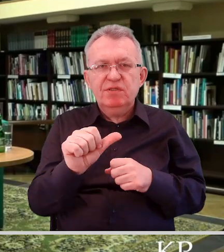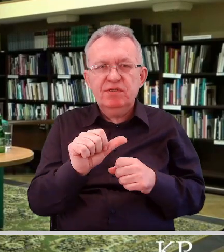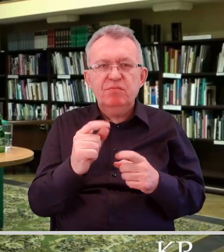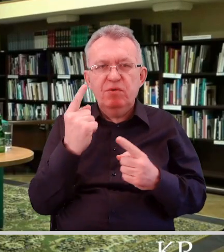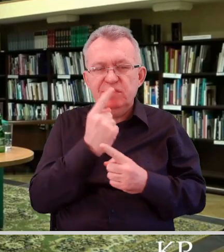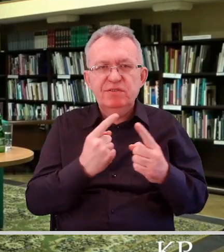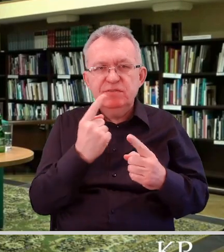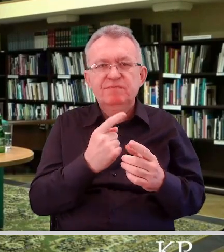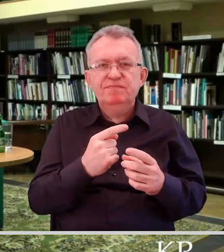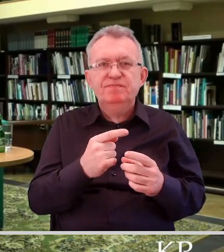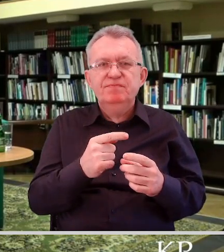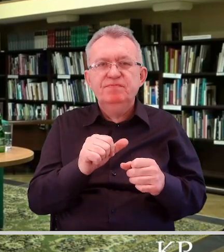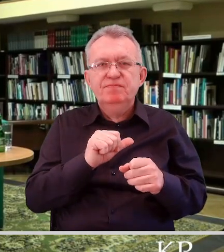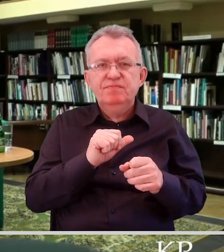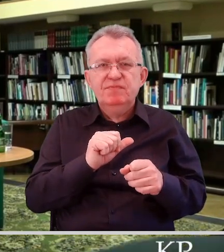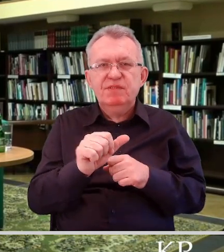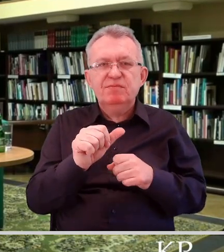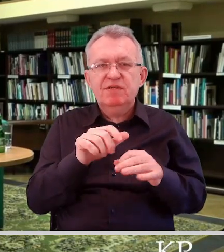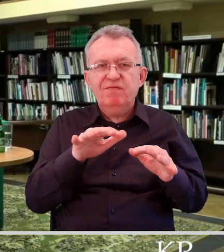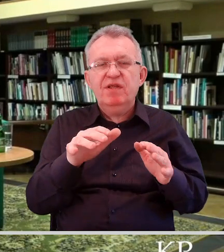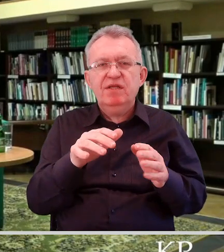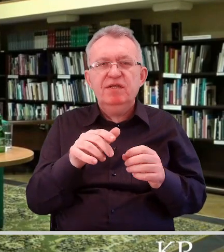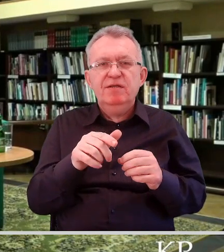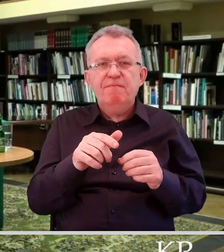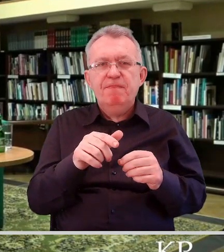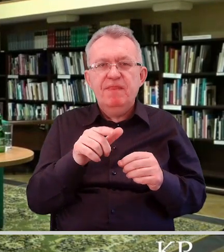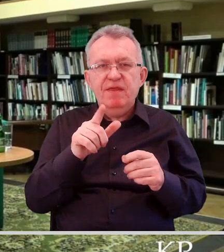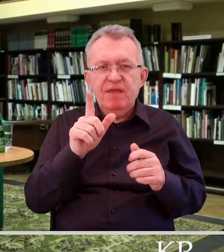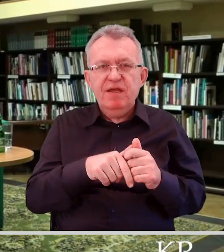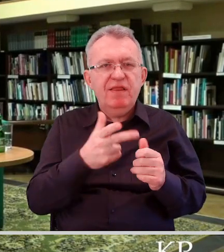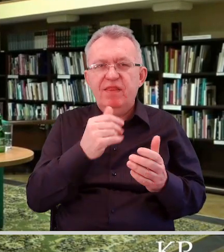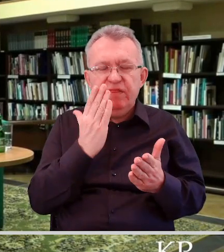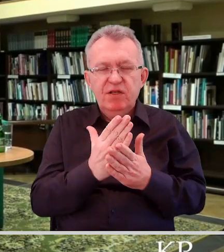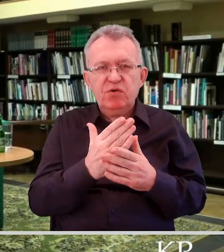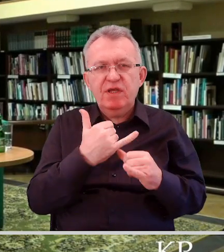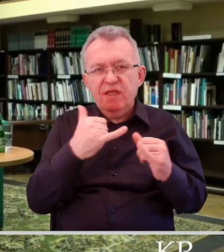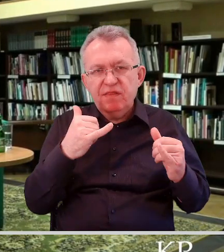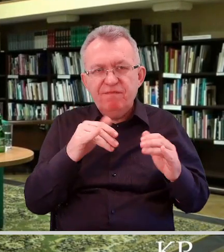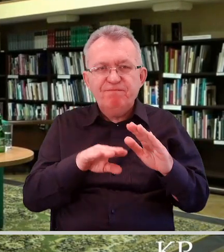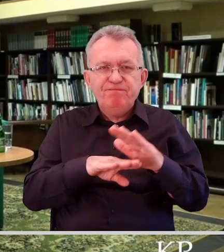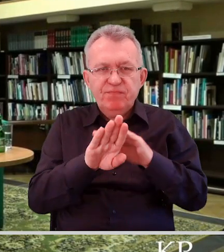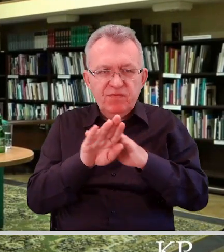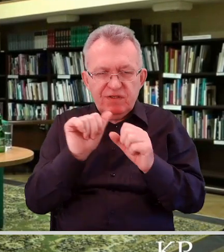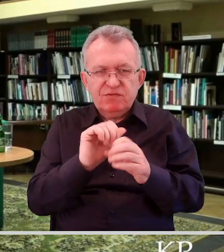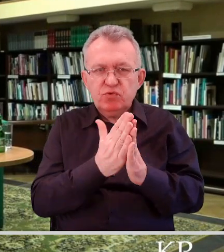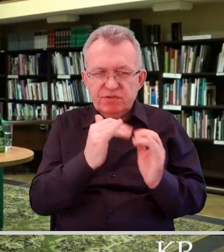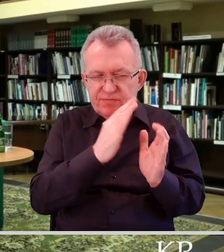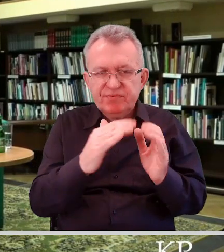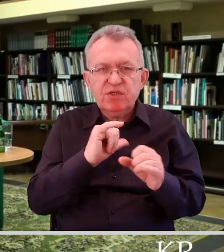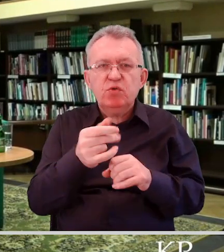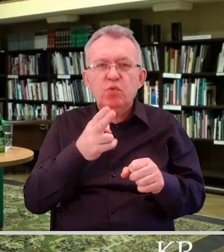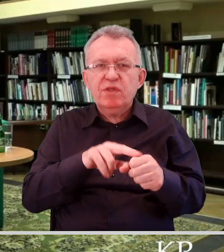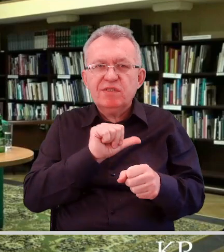pomyślane przez wydawnictwo Wielka Litera, ale nie tylko, bo w innych wydawnictwach też takie książki się ukazują, które